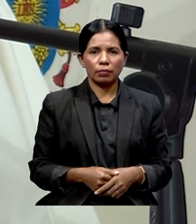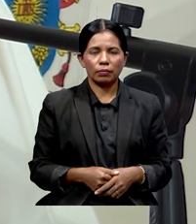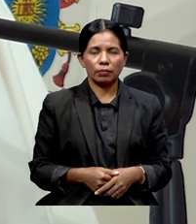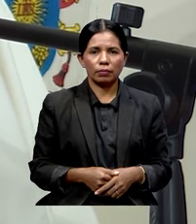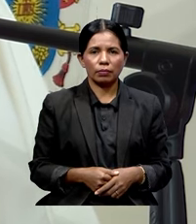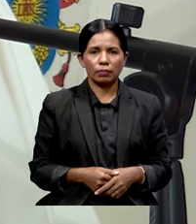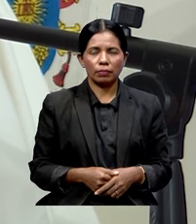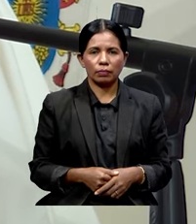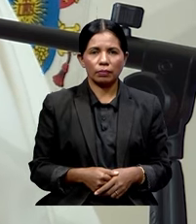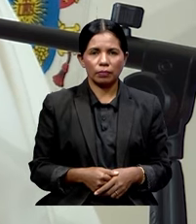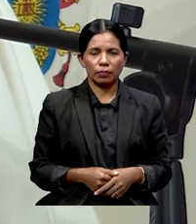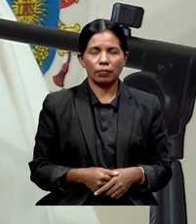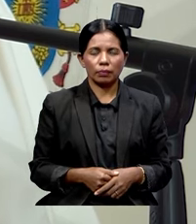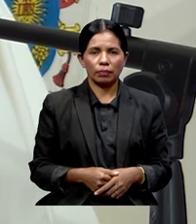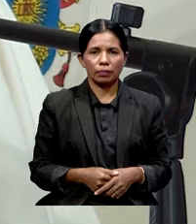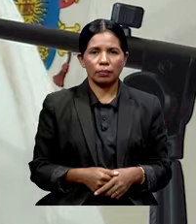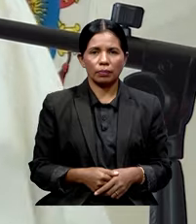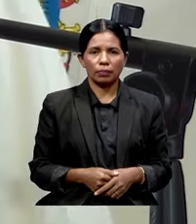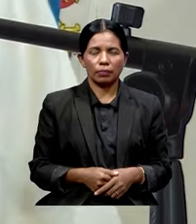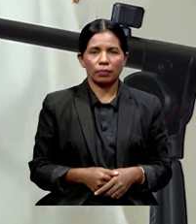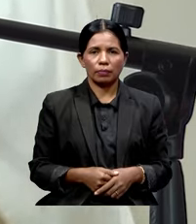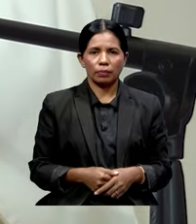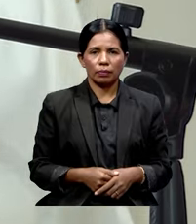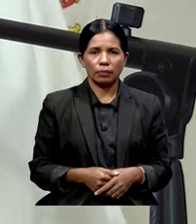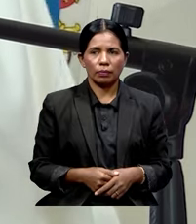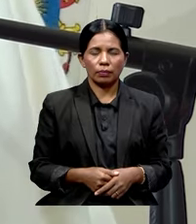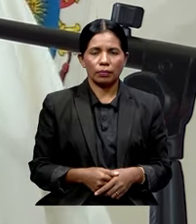le risorse naturali e umane